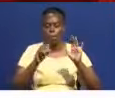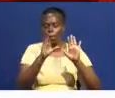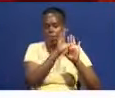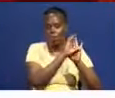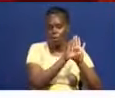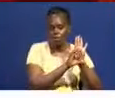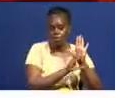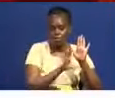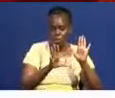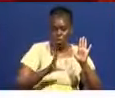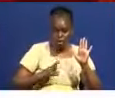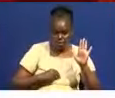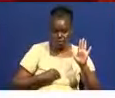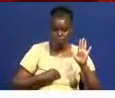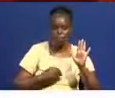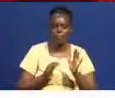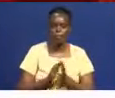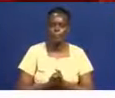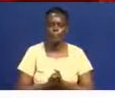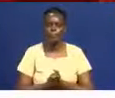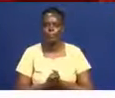sheria na yako ndani ya katiba.